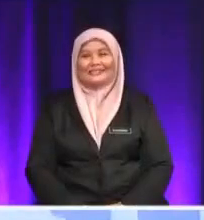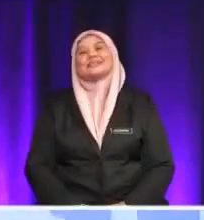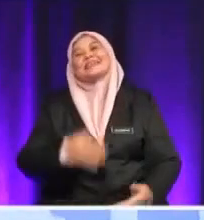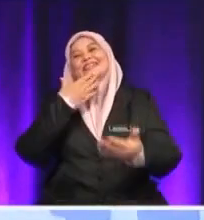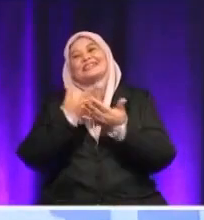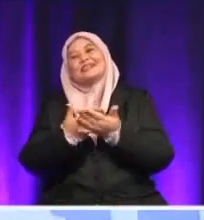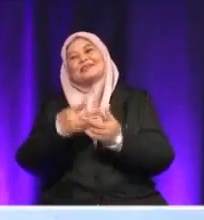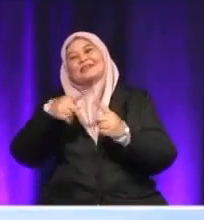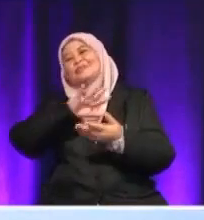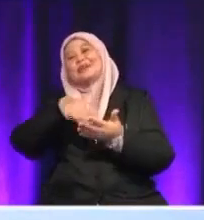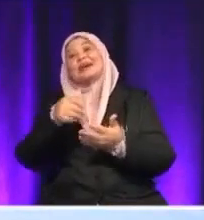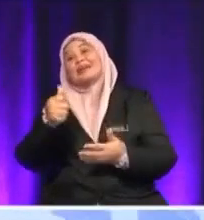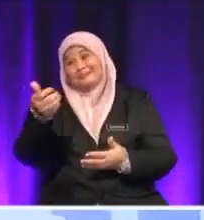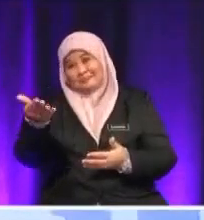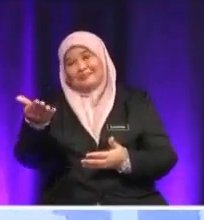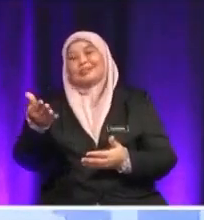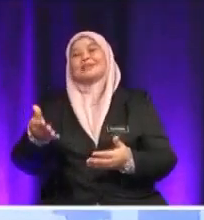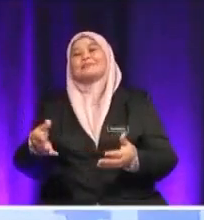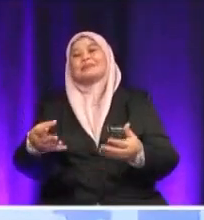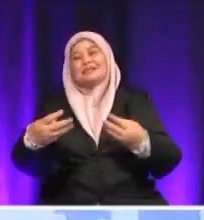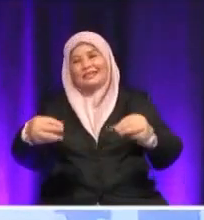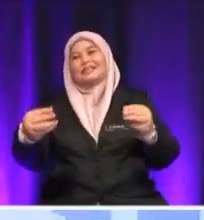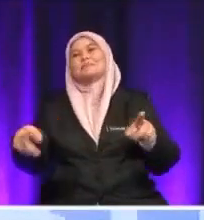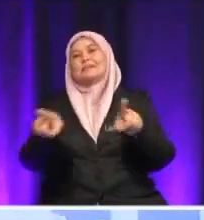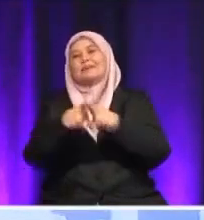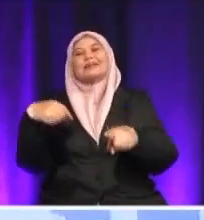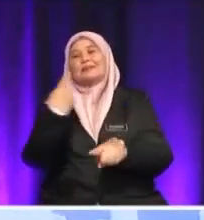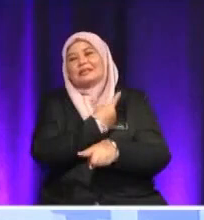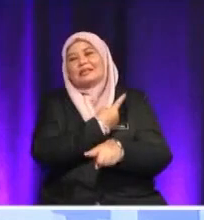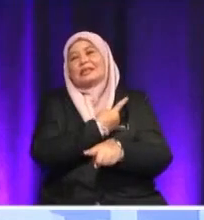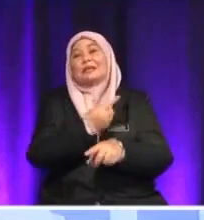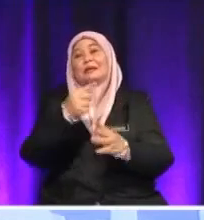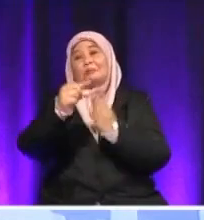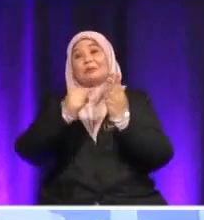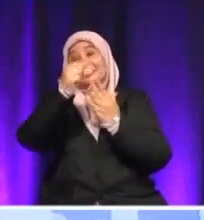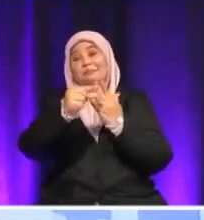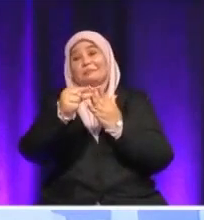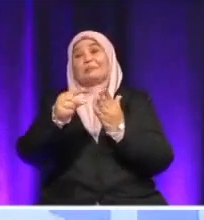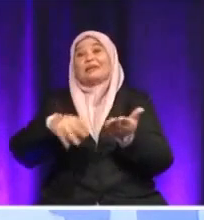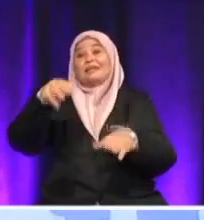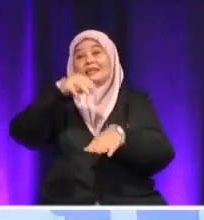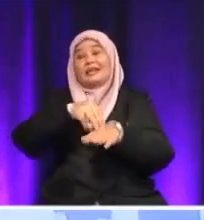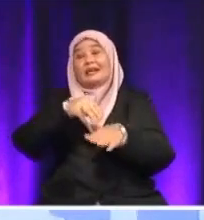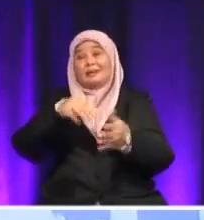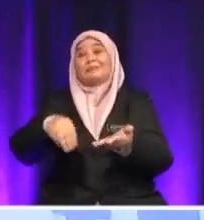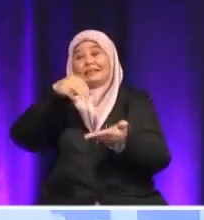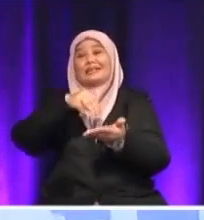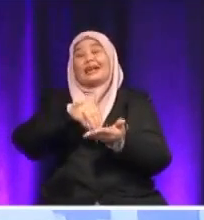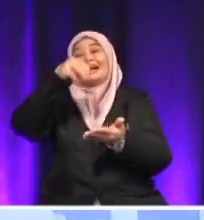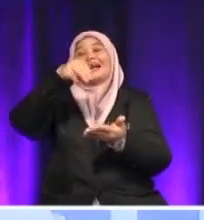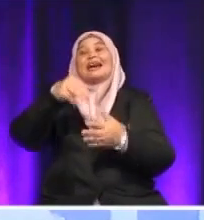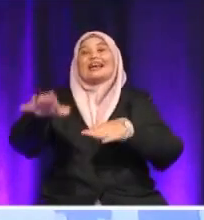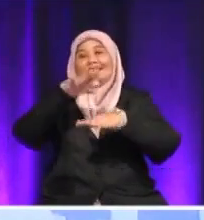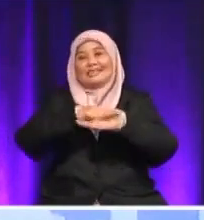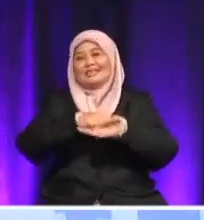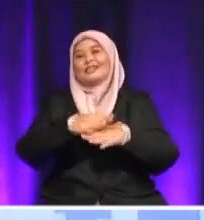Terima kasih kepada anda yang masih lagi sudi bersama dengan kami dalam slot menengah atas. Masih lagi bersama dengan saya, Lokman Hakim,